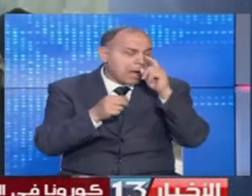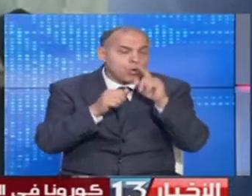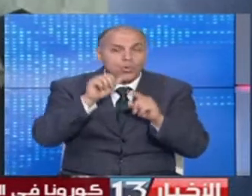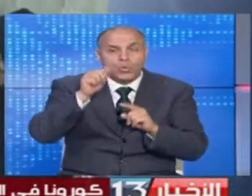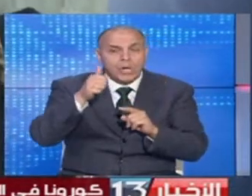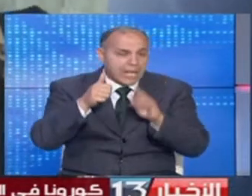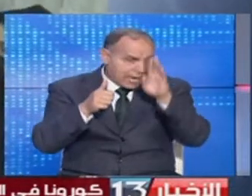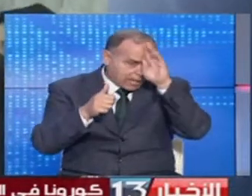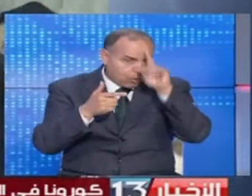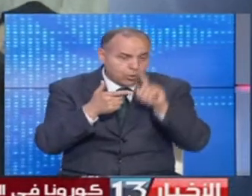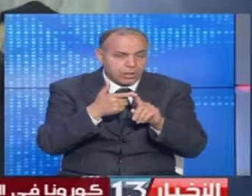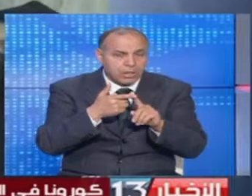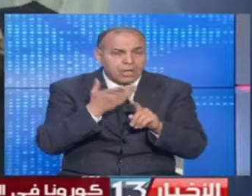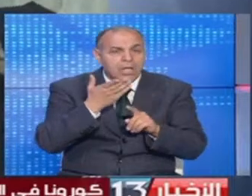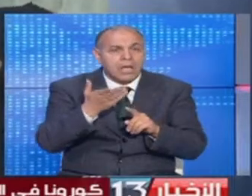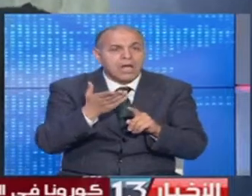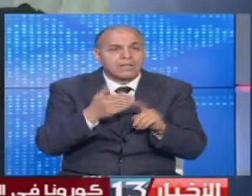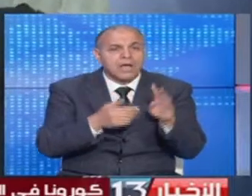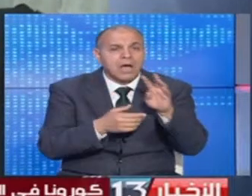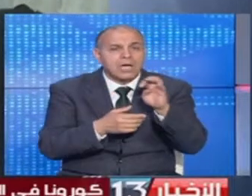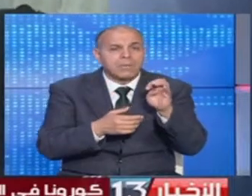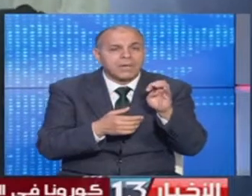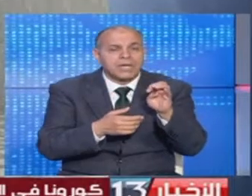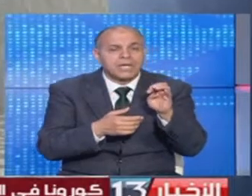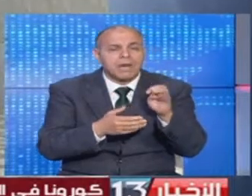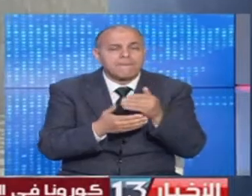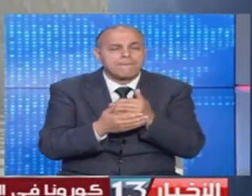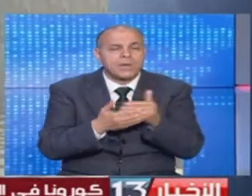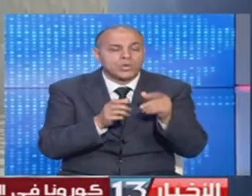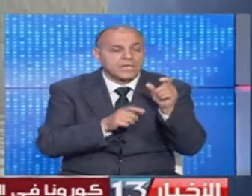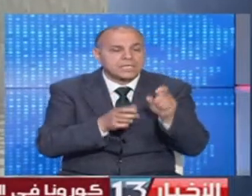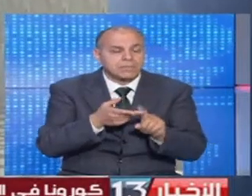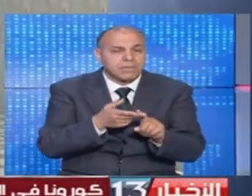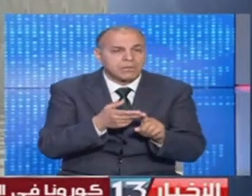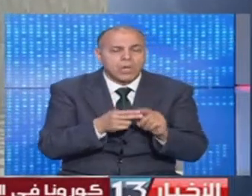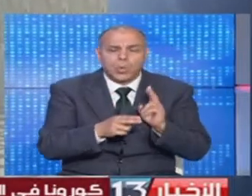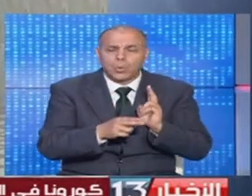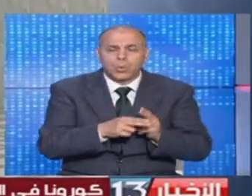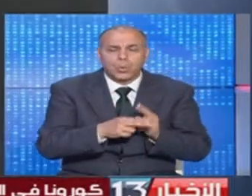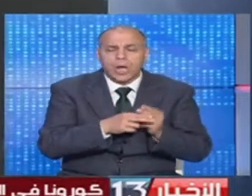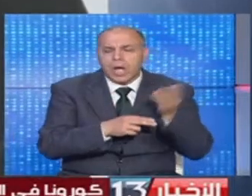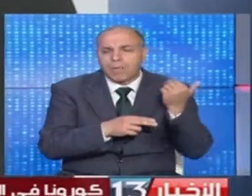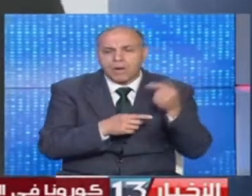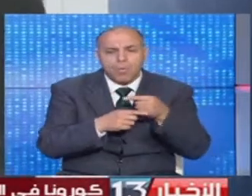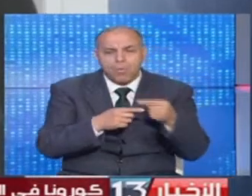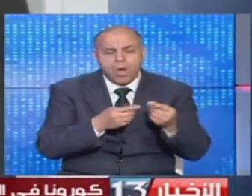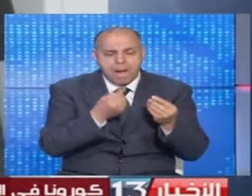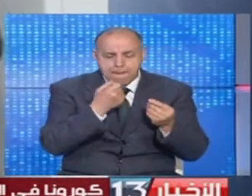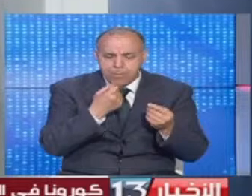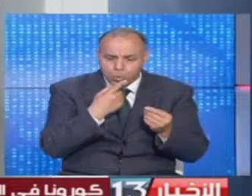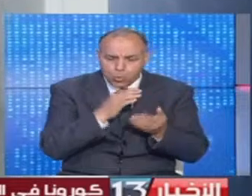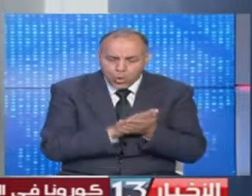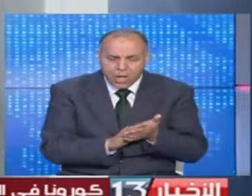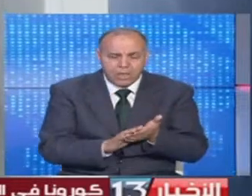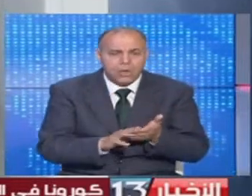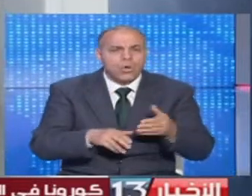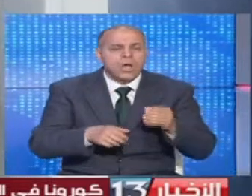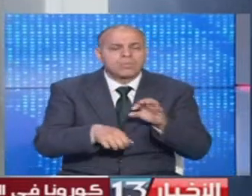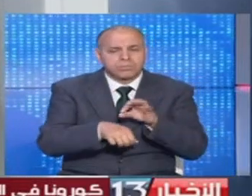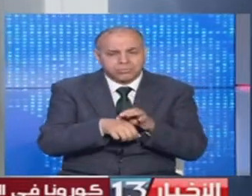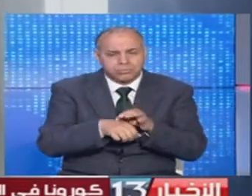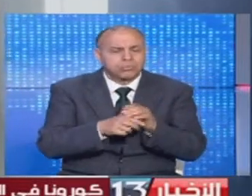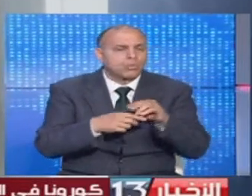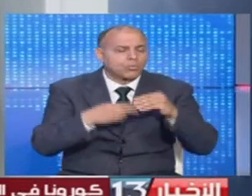وفي بلد يعود اربعين مليون نسمه ويعاني منذ عقود نقص في الادويه والاطول الطبيه